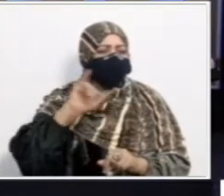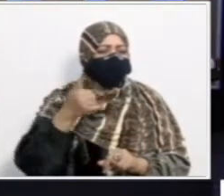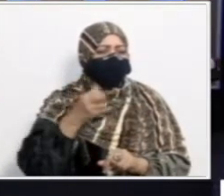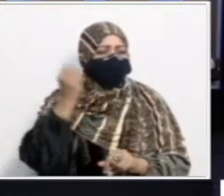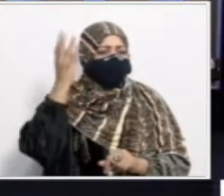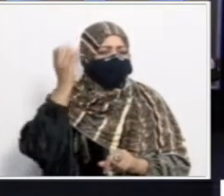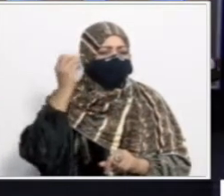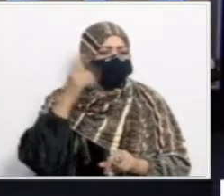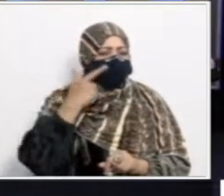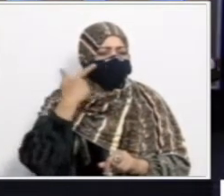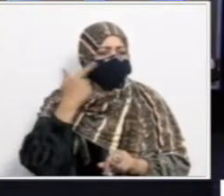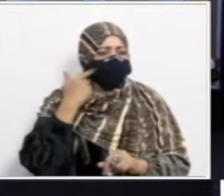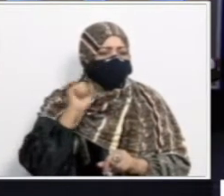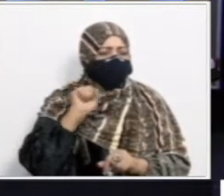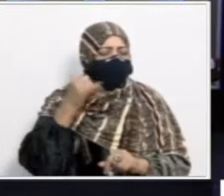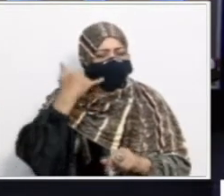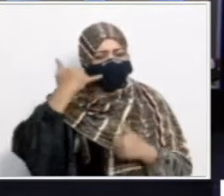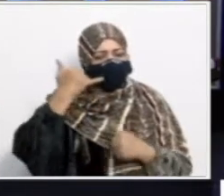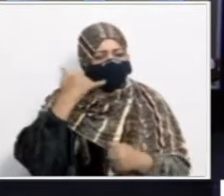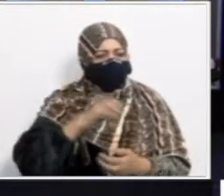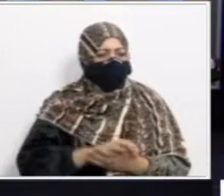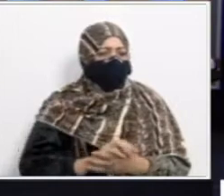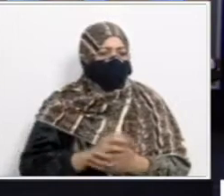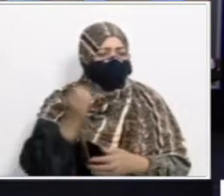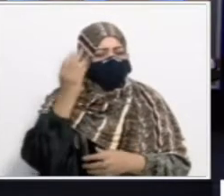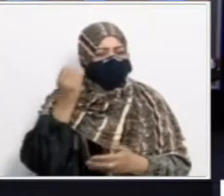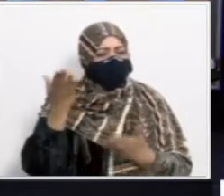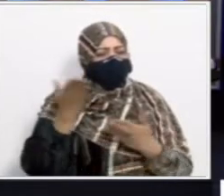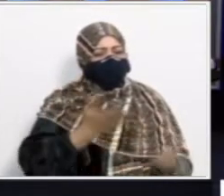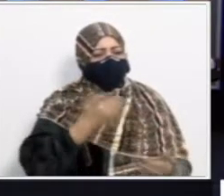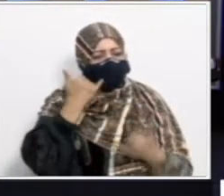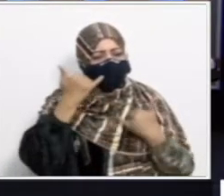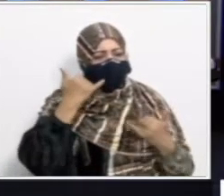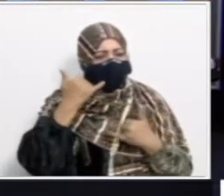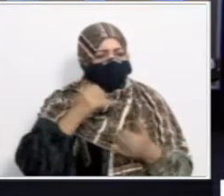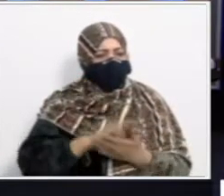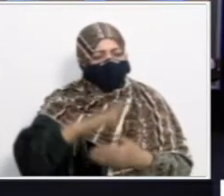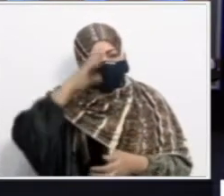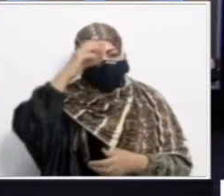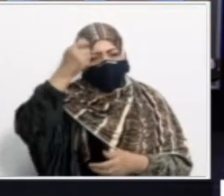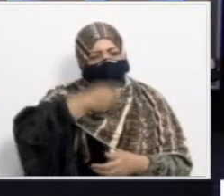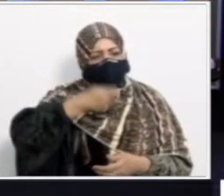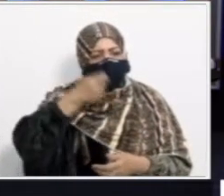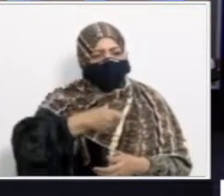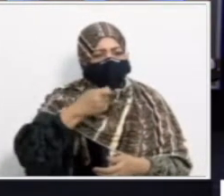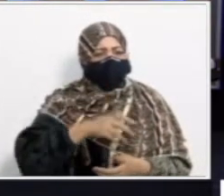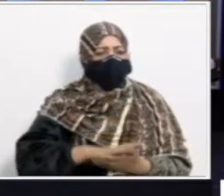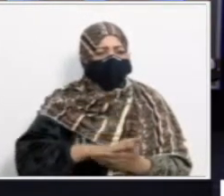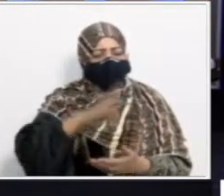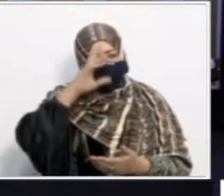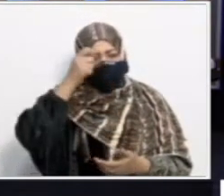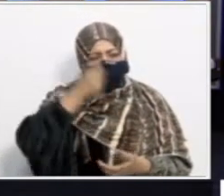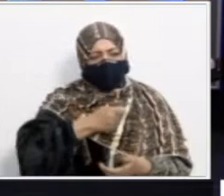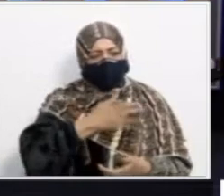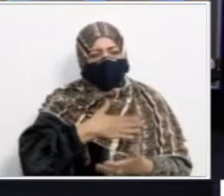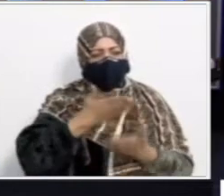أخ علي من بنغازي تفضل. السلام عليكم. وعليكم السلام ورحمة الله. مرحبتين يا شيخ عبد الرحمن. مرحبتين